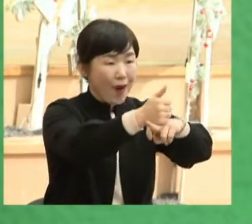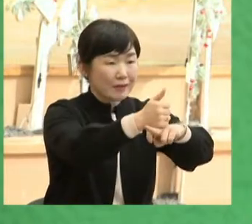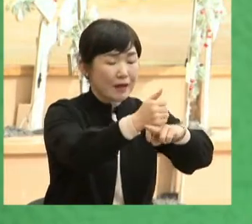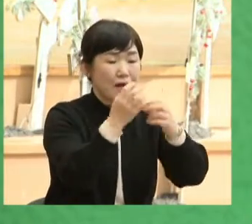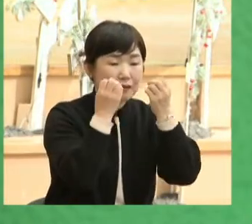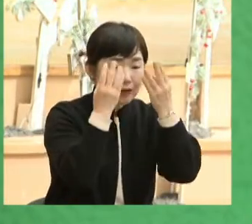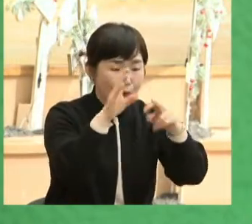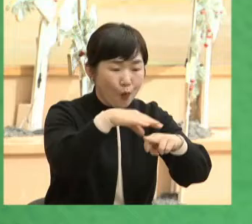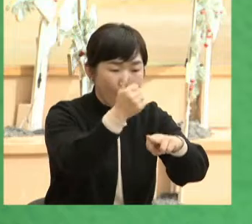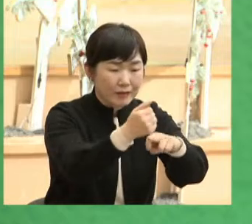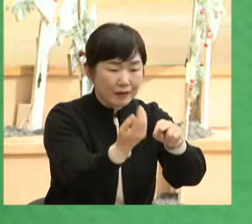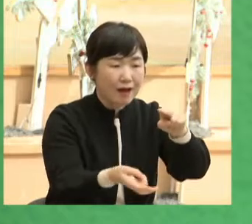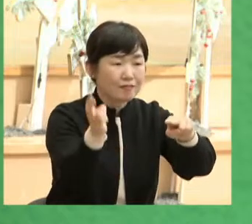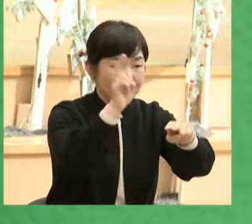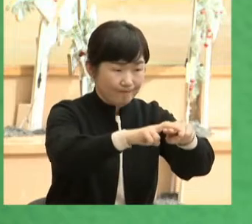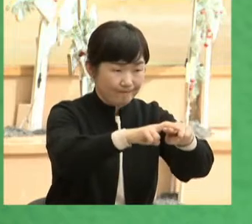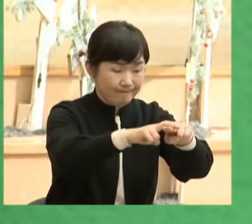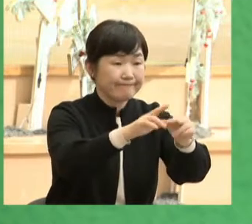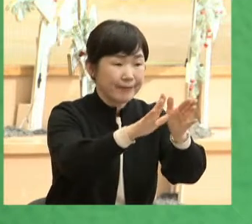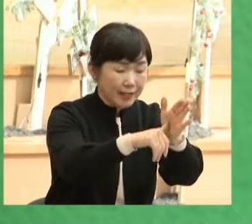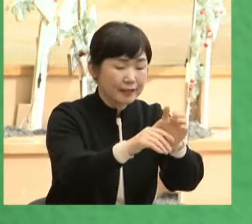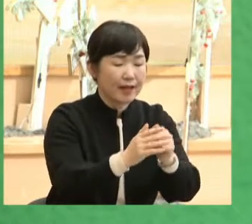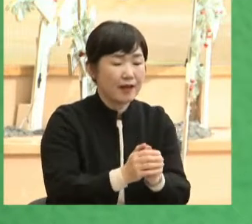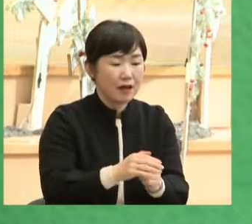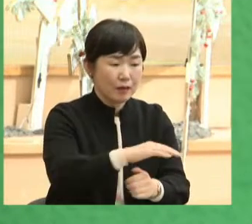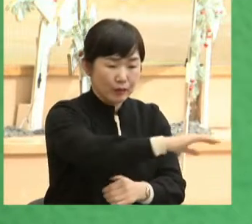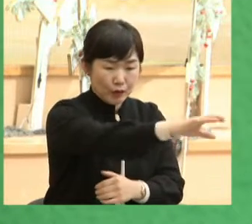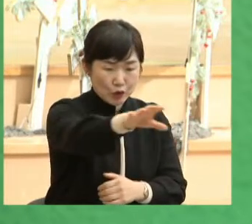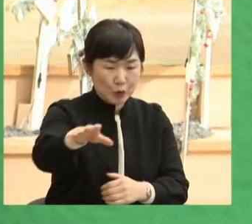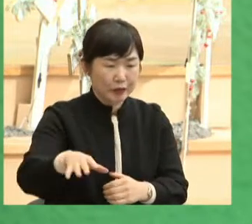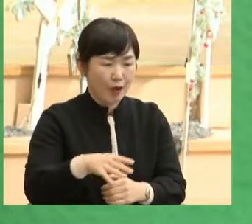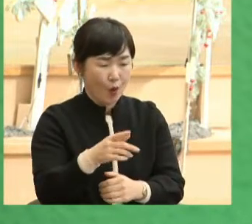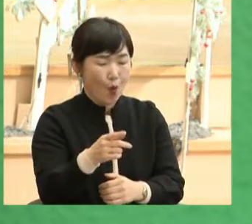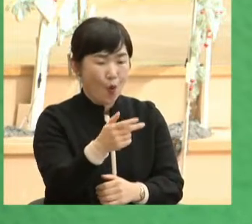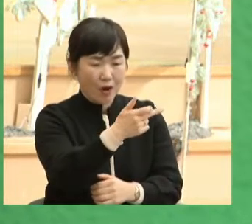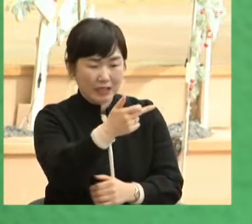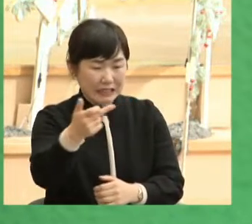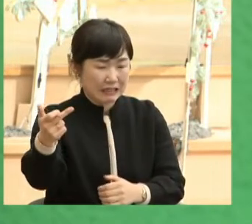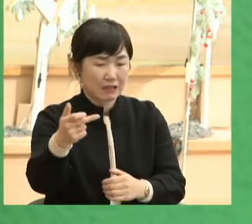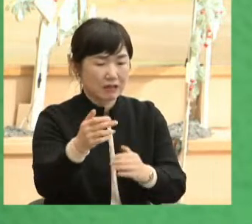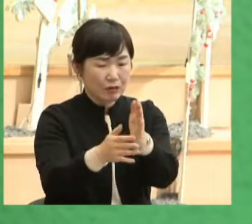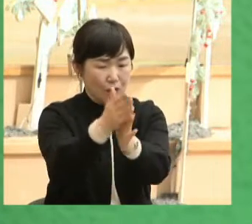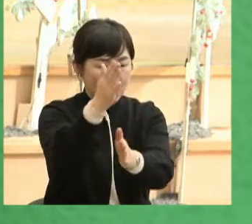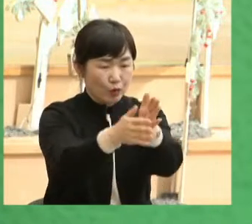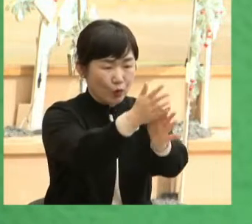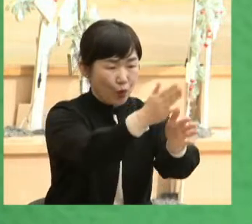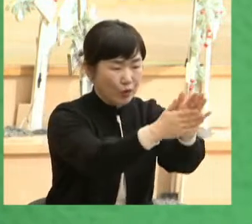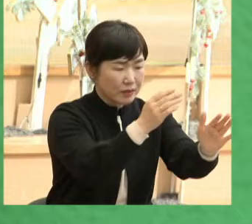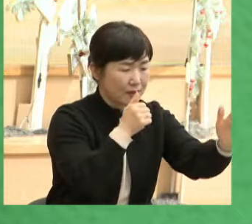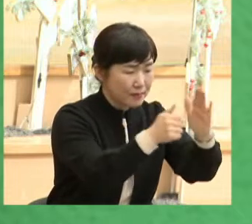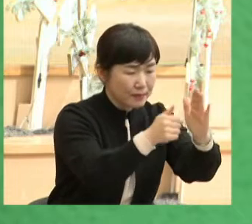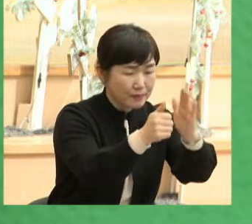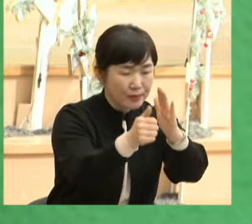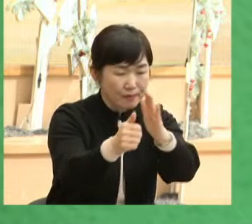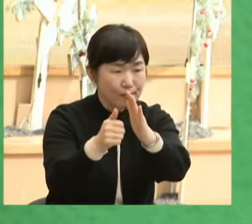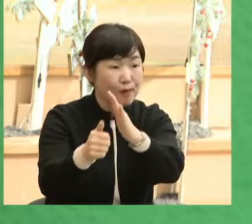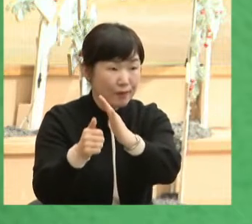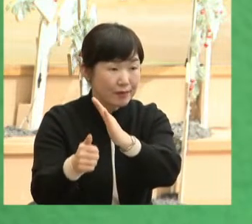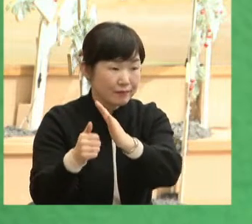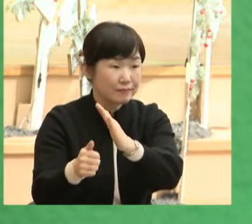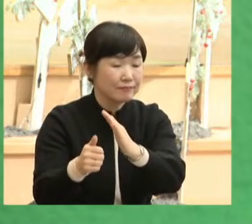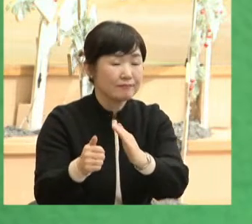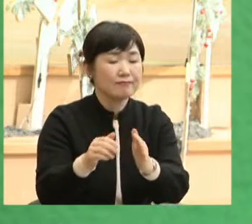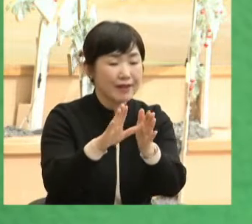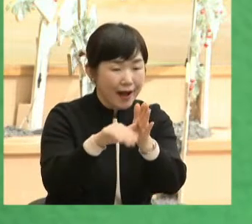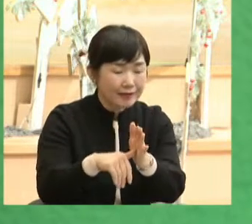새로운 황제가 저기를 해요 그러면 주요도시에 초도순시 일을 하지 않습니다 쭉 돌아보는 시간을 같지 않습니까